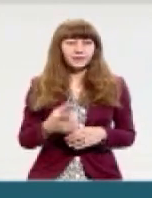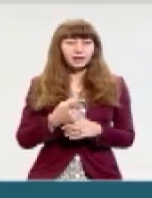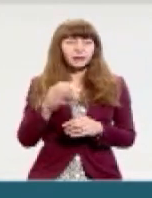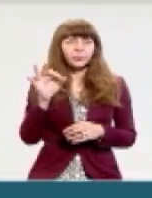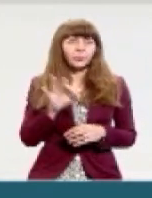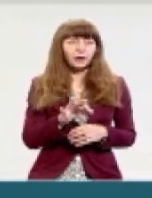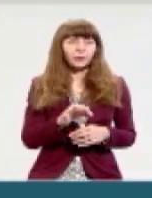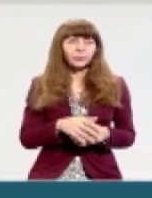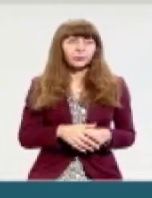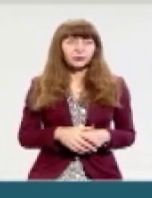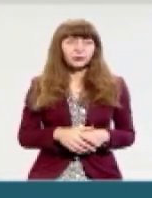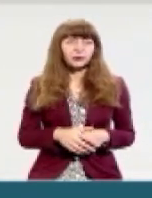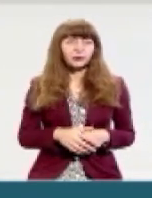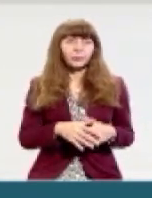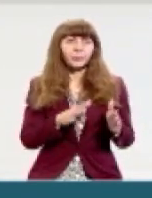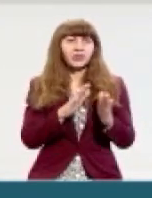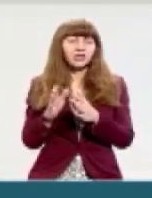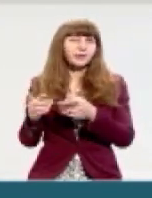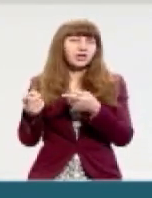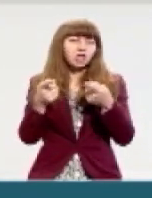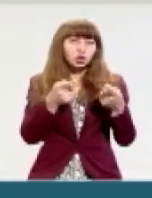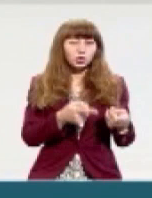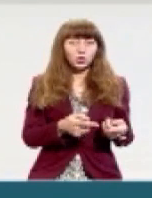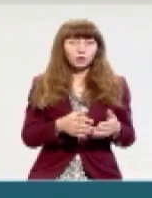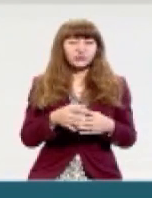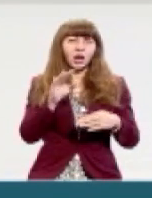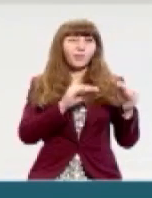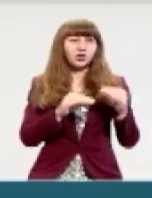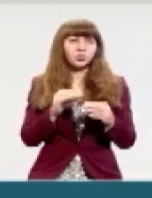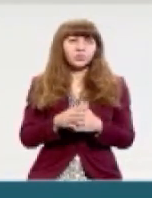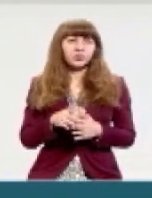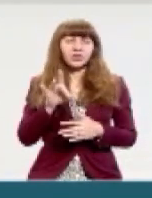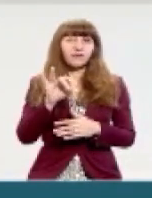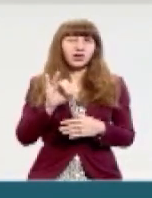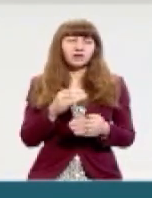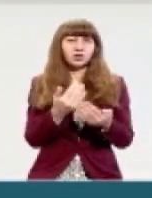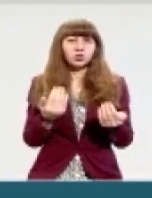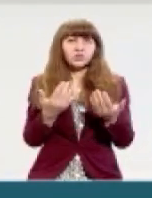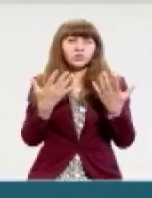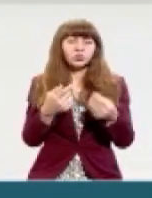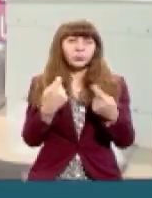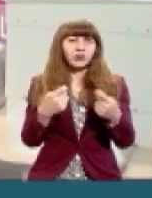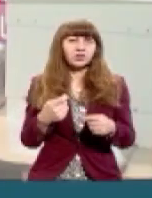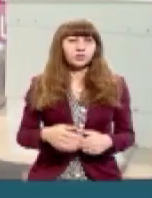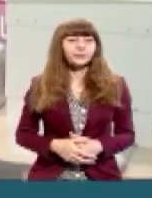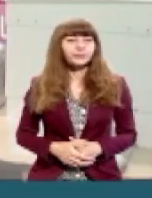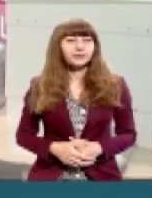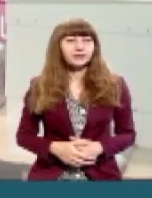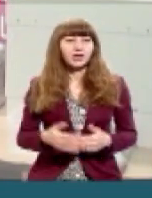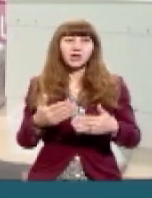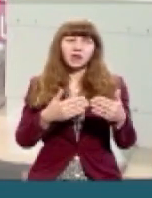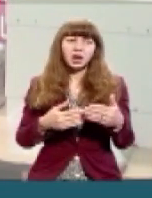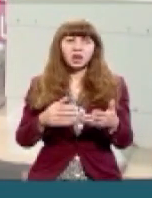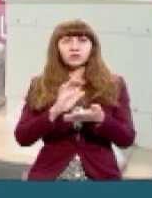момент у нас происходит процесс переноса сюда торгового оборудования и товаров, которые у нас есть и которые мы заказали. Раньше